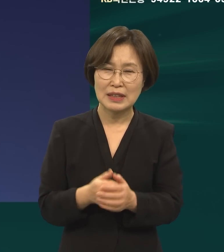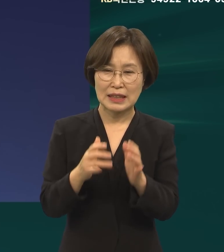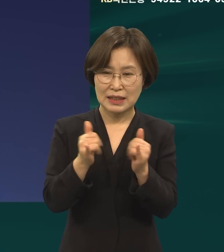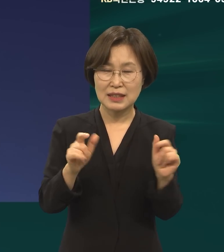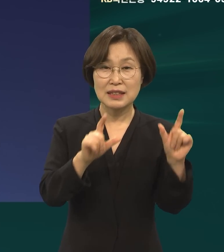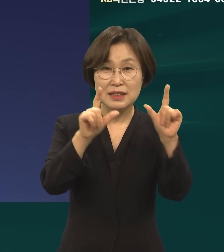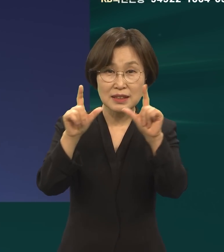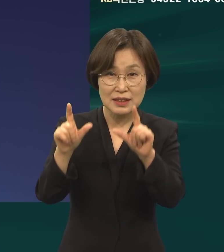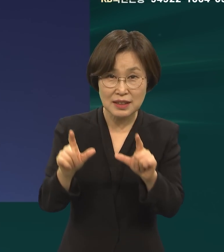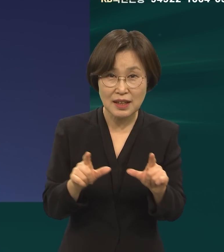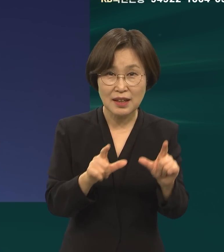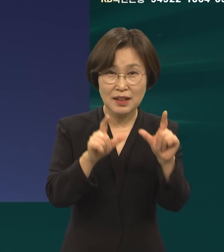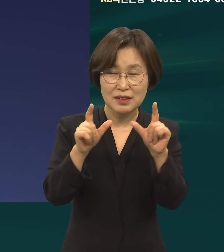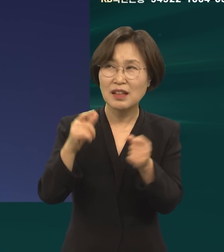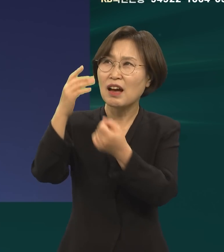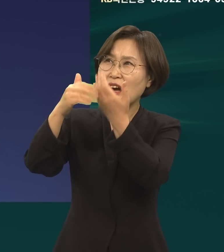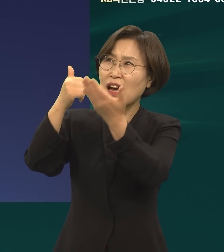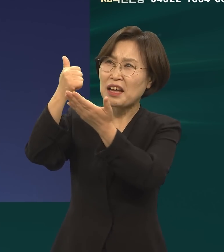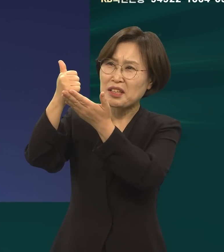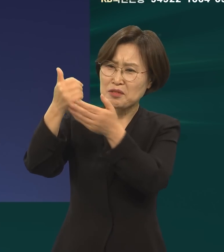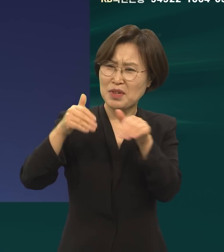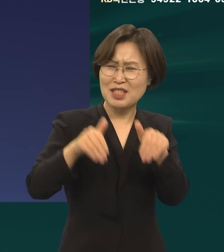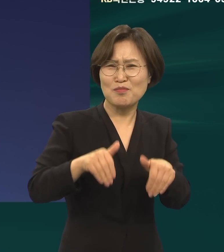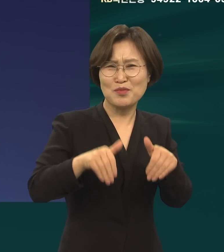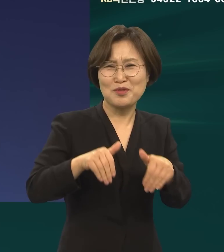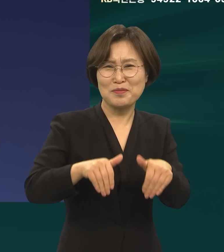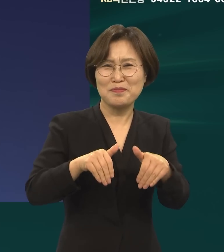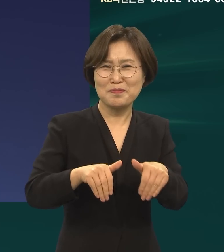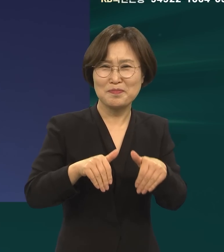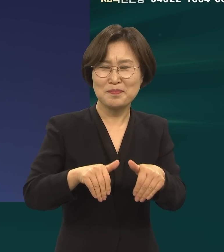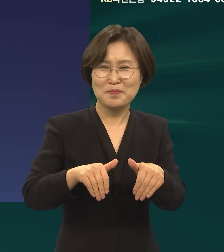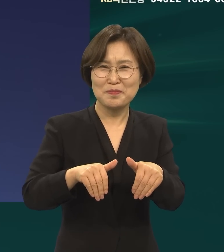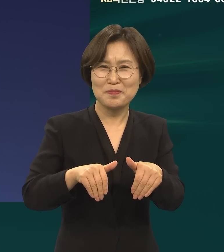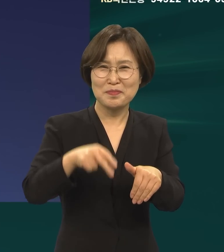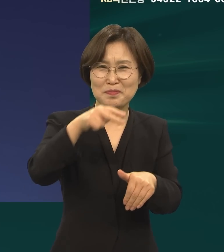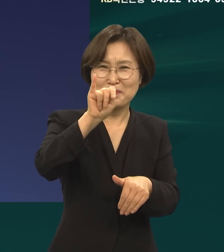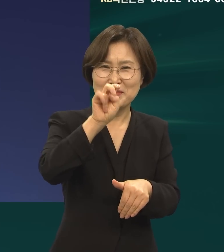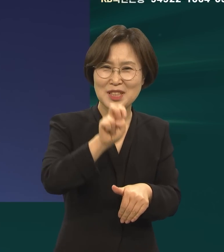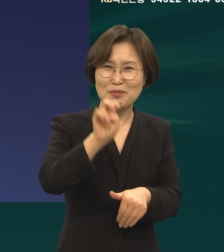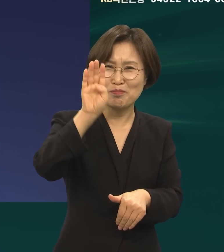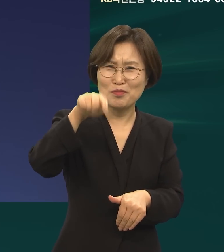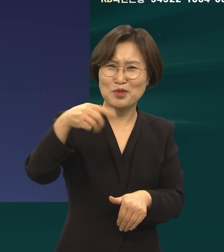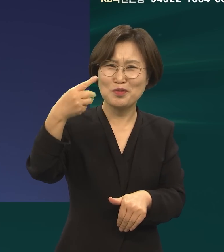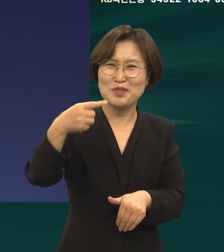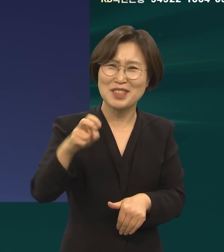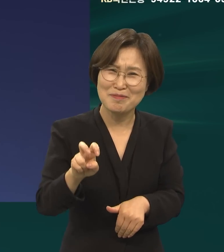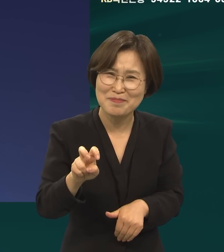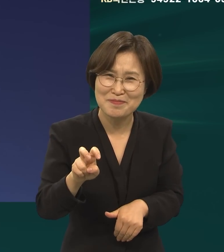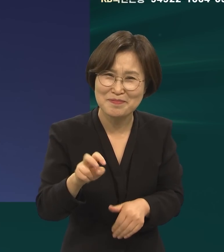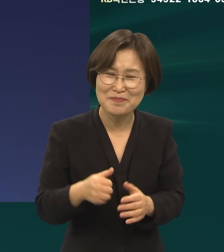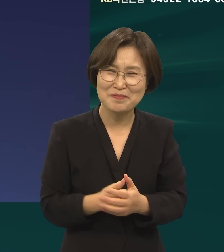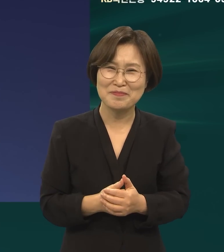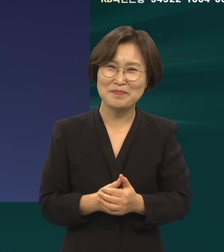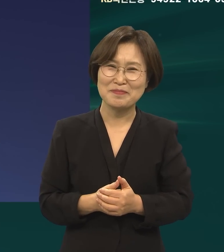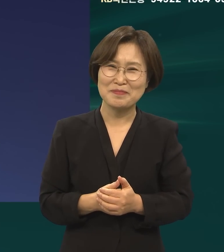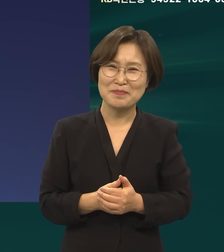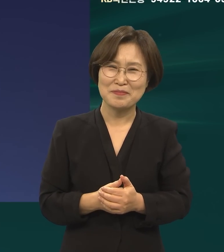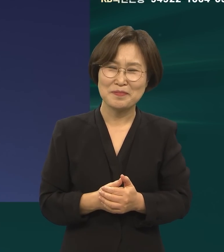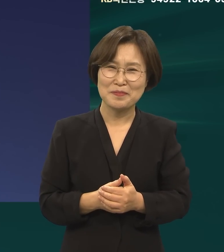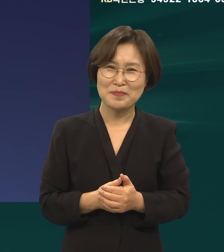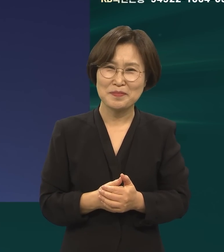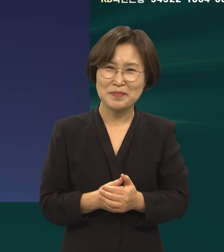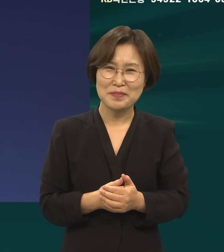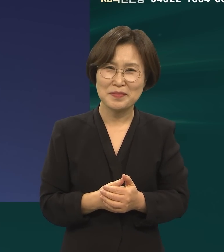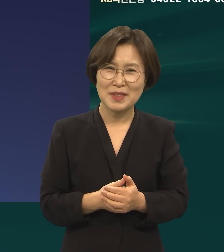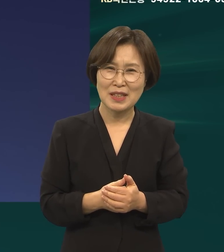인생은 우리 하나님 심부름하러 온 겁니다. 예? 옆 사람한테 한 번 더 인사하실까요?